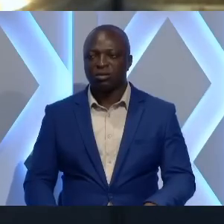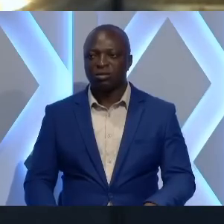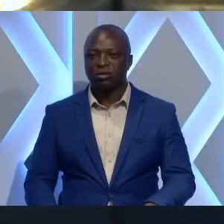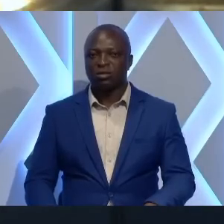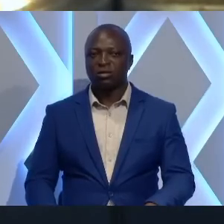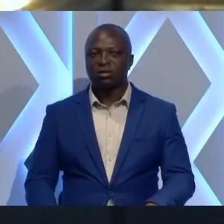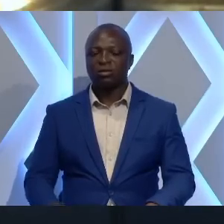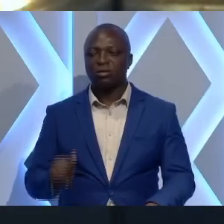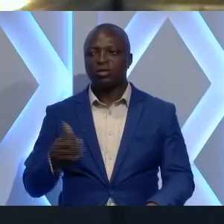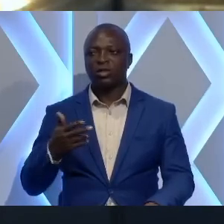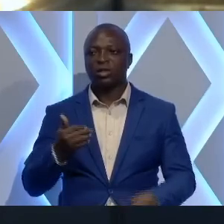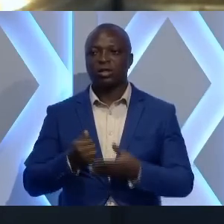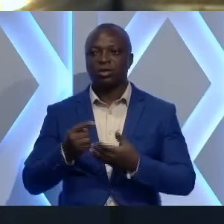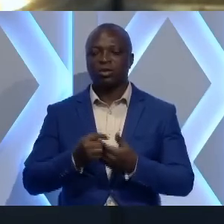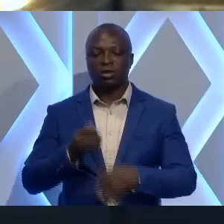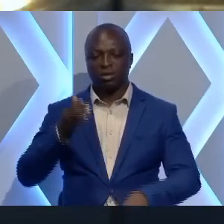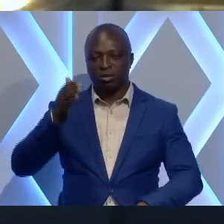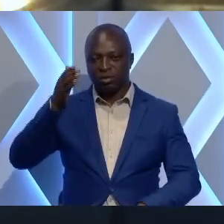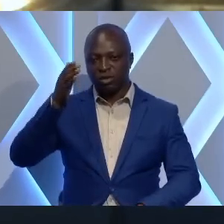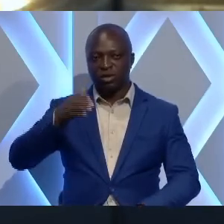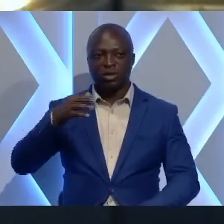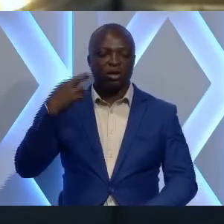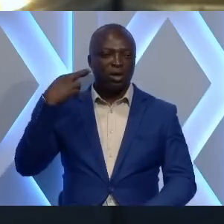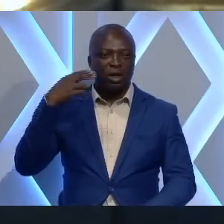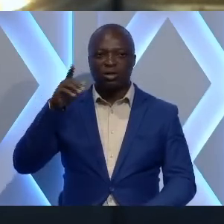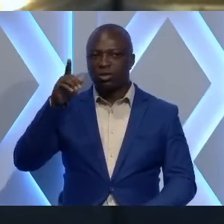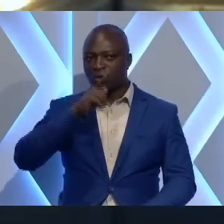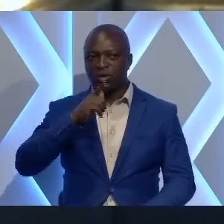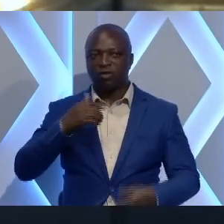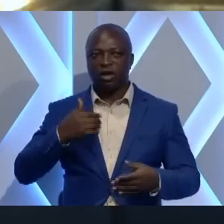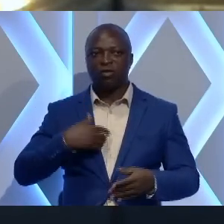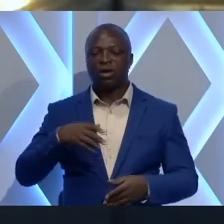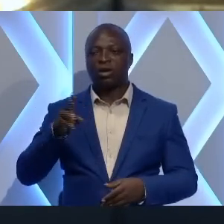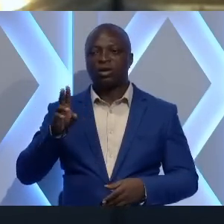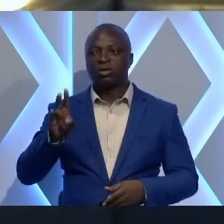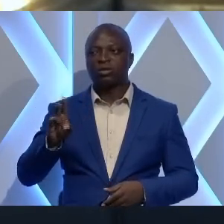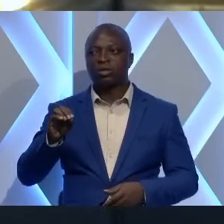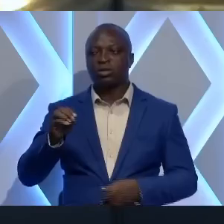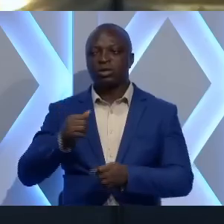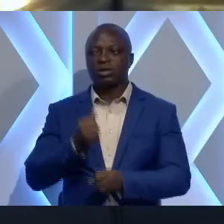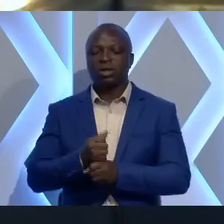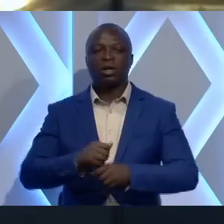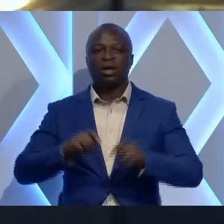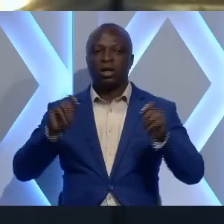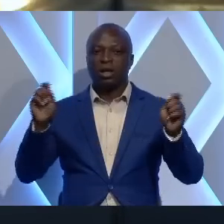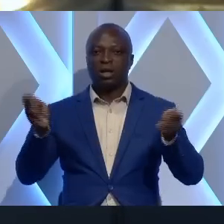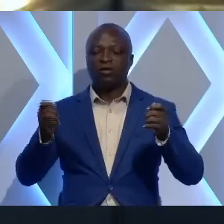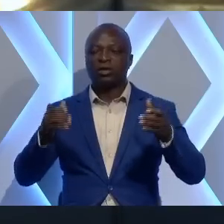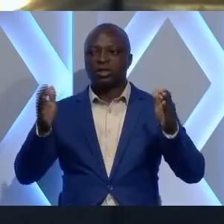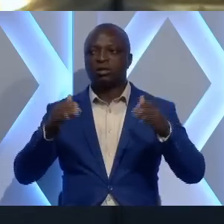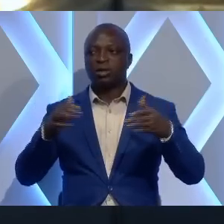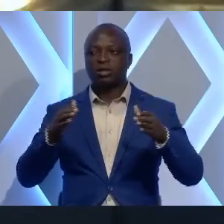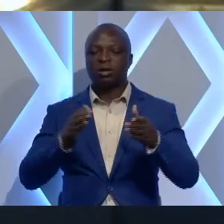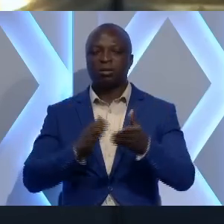Le 13 août prochain, Radio Lomé aura 70 ans, un anniversaire célébré déjà